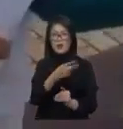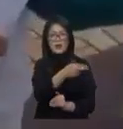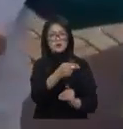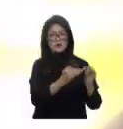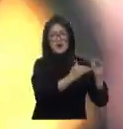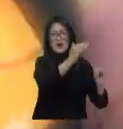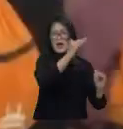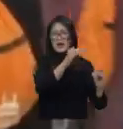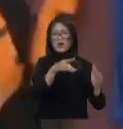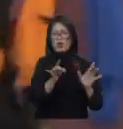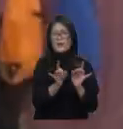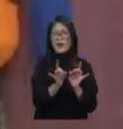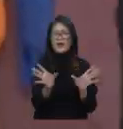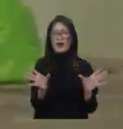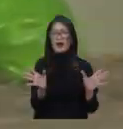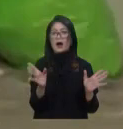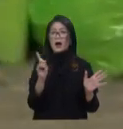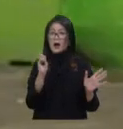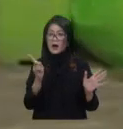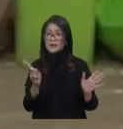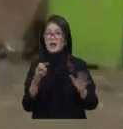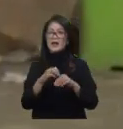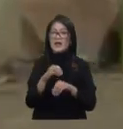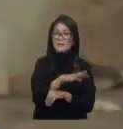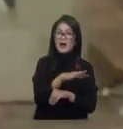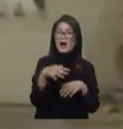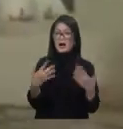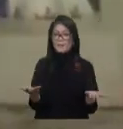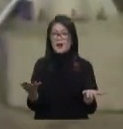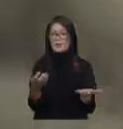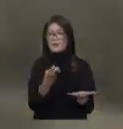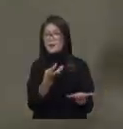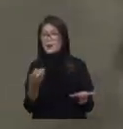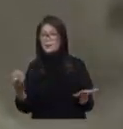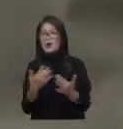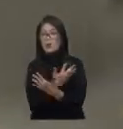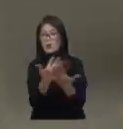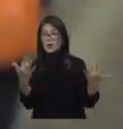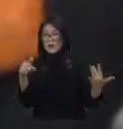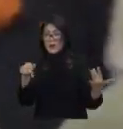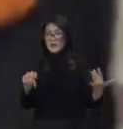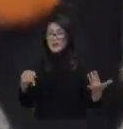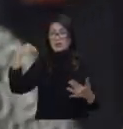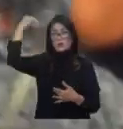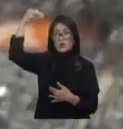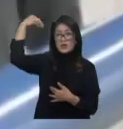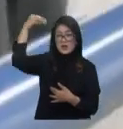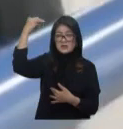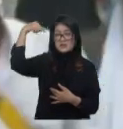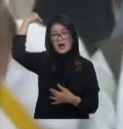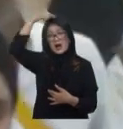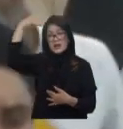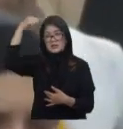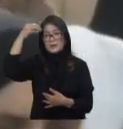Hal ini pun sangat berdampak bagi masyarakat dan pengelola agen travel haji dan umroh karena mau tak mau mereka harus menaikkan harga